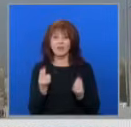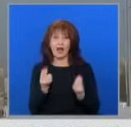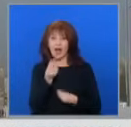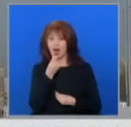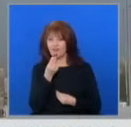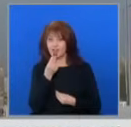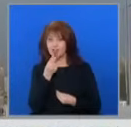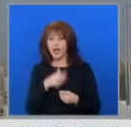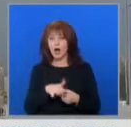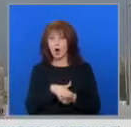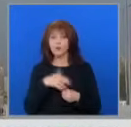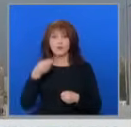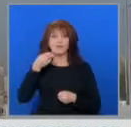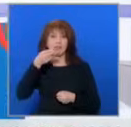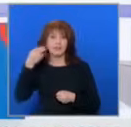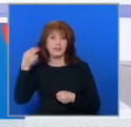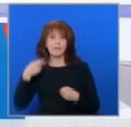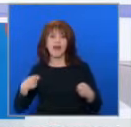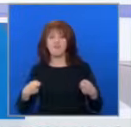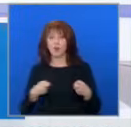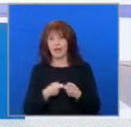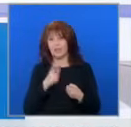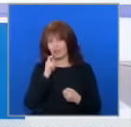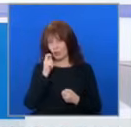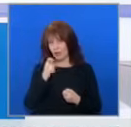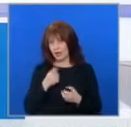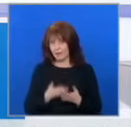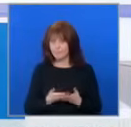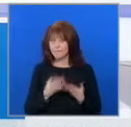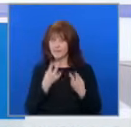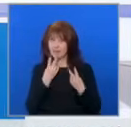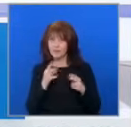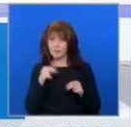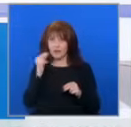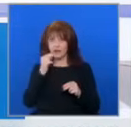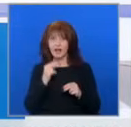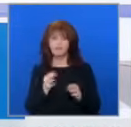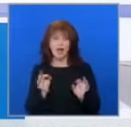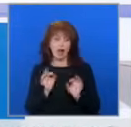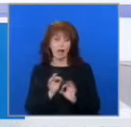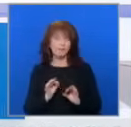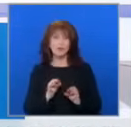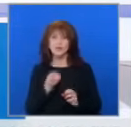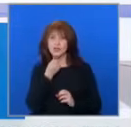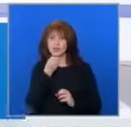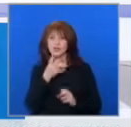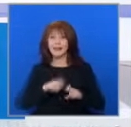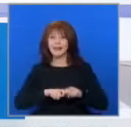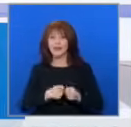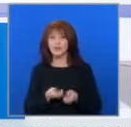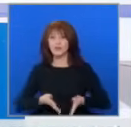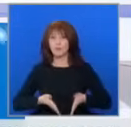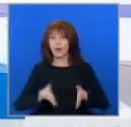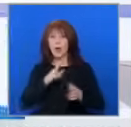основна тема – войната в Украйна. Връщаме с у нас нов абсурден случай за системен нарушител на пътя.